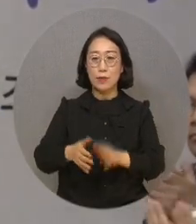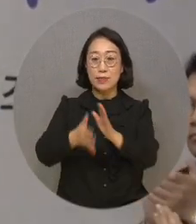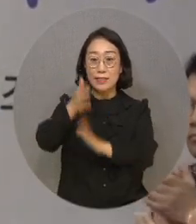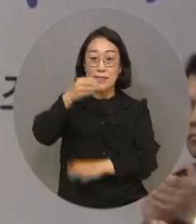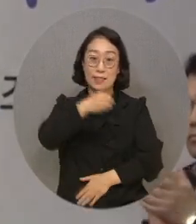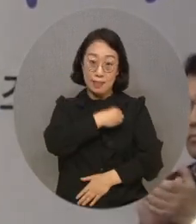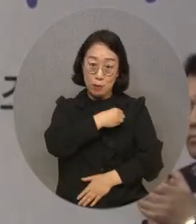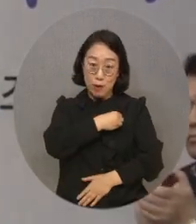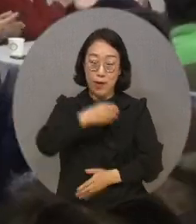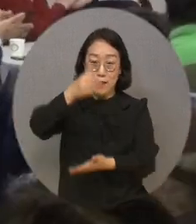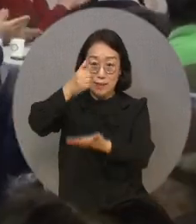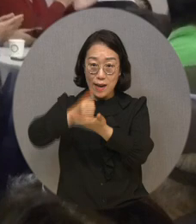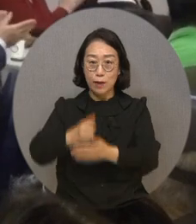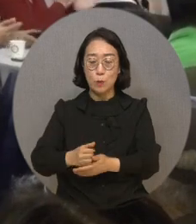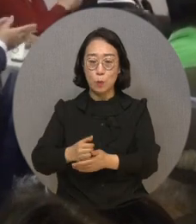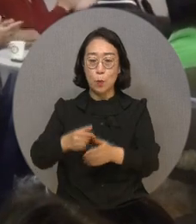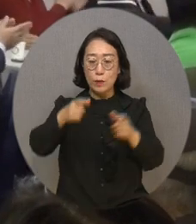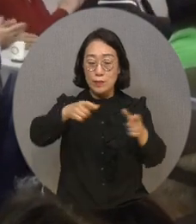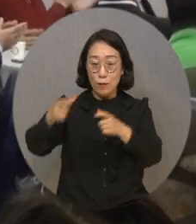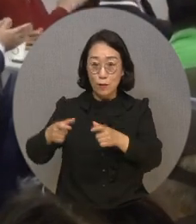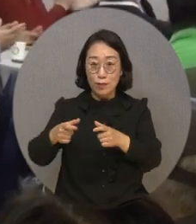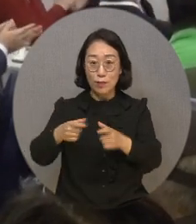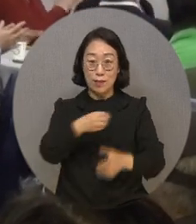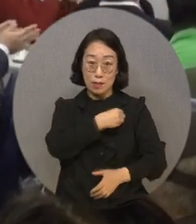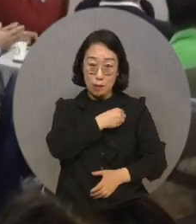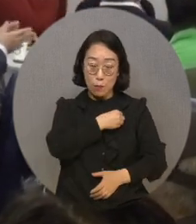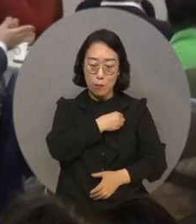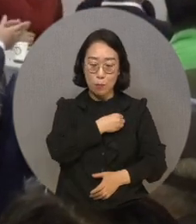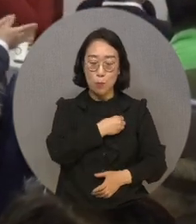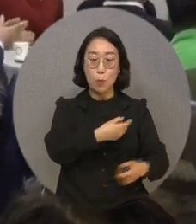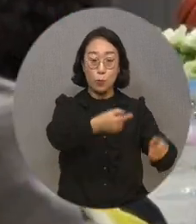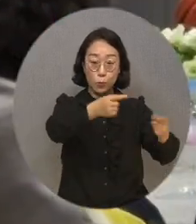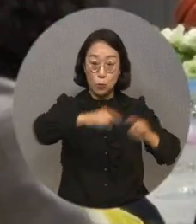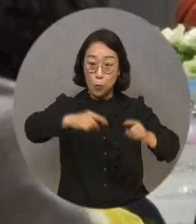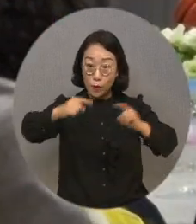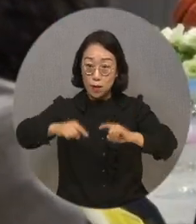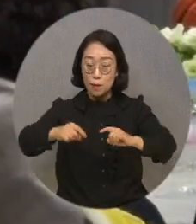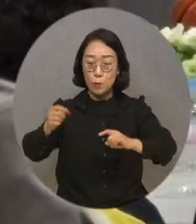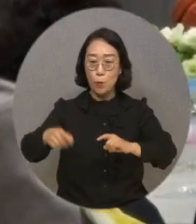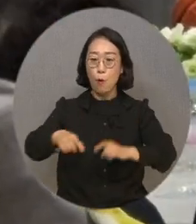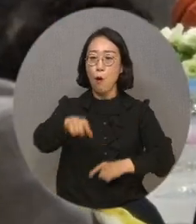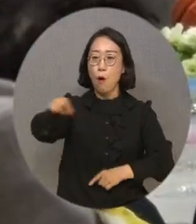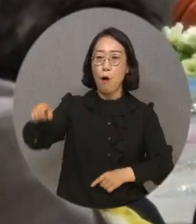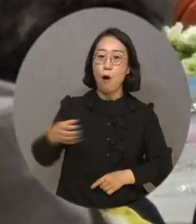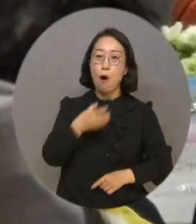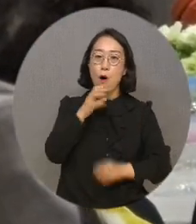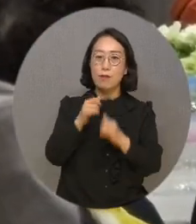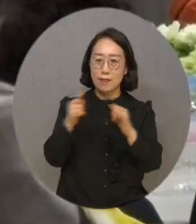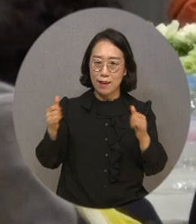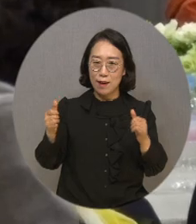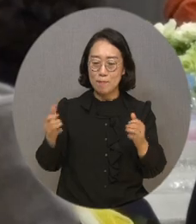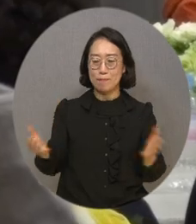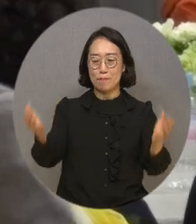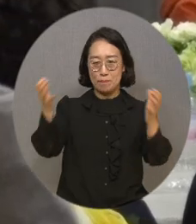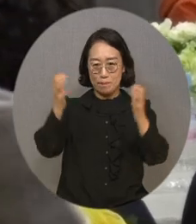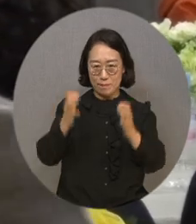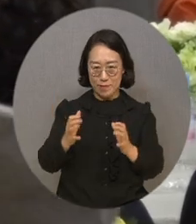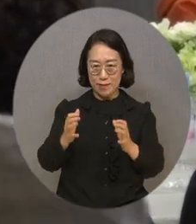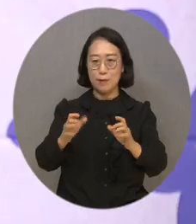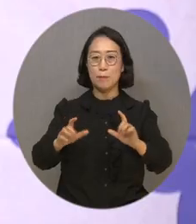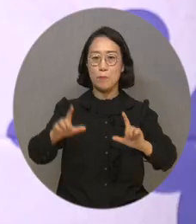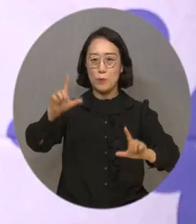남원시의회 의장, 도의원, 시의원 등 내외빈 인사들과 함께 남원시 어르신들이 참석해 자리를